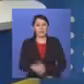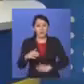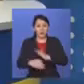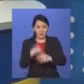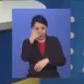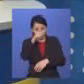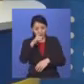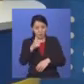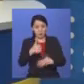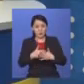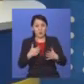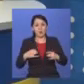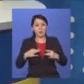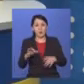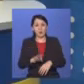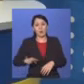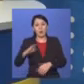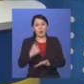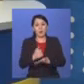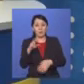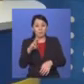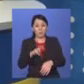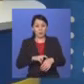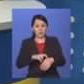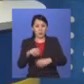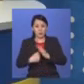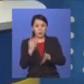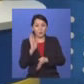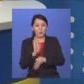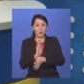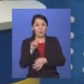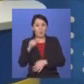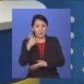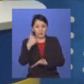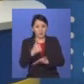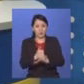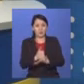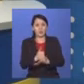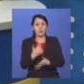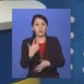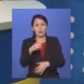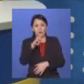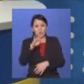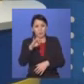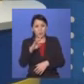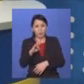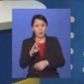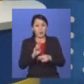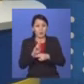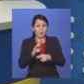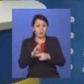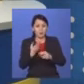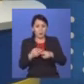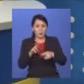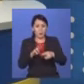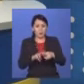Жаңа жыл мерекесі қарсаңында облыстың бас санитария дәрігерінің жаңа қаулысы шықты. Ондағы басты өзгеріс 3-90-дағы оқуға